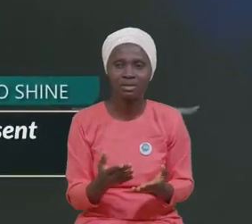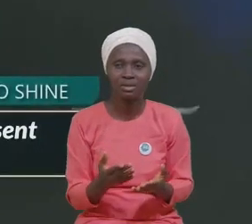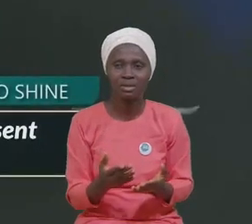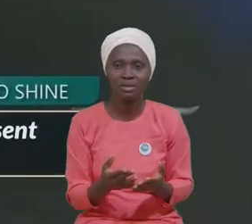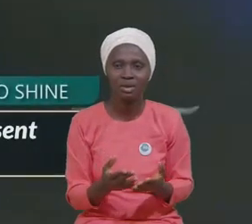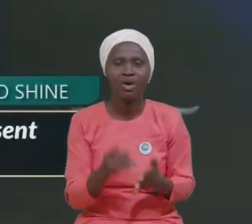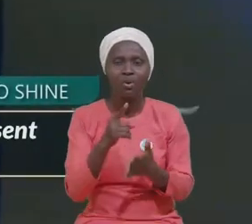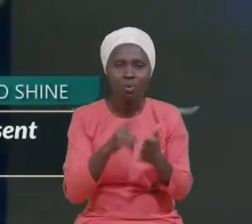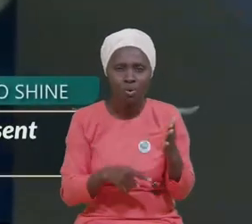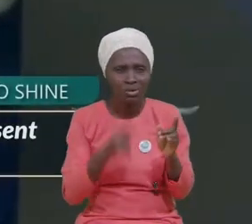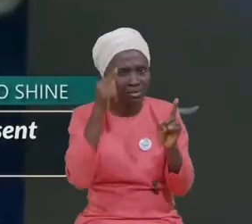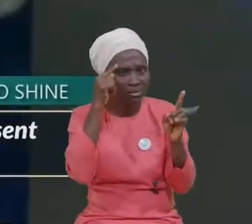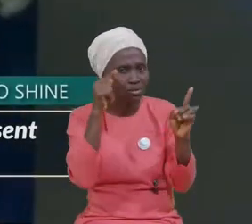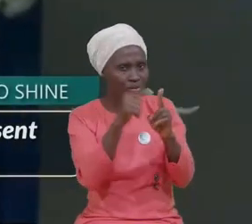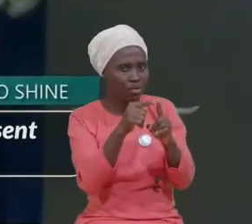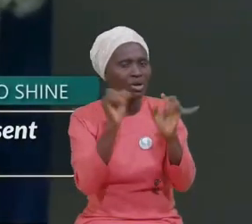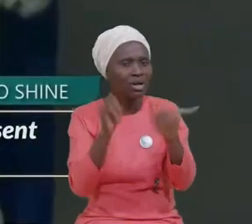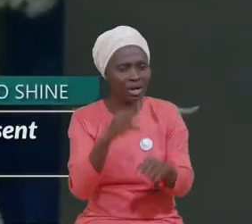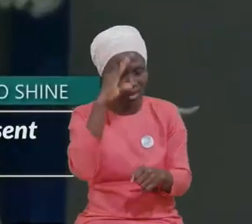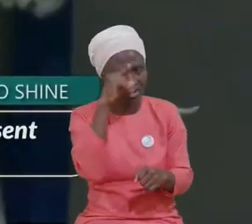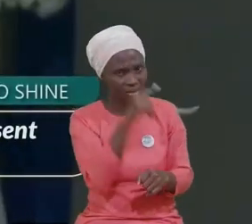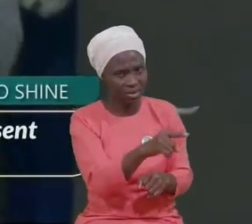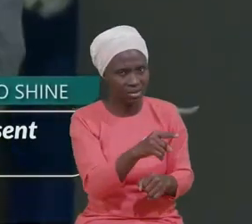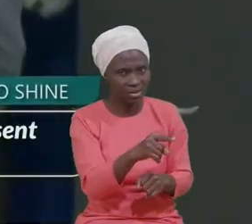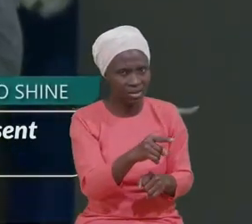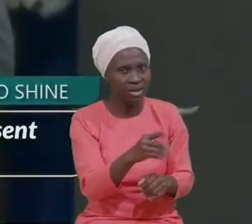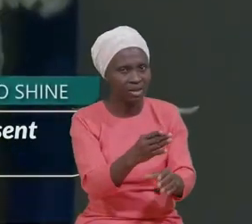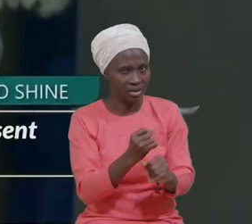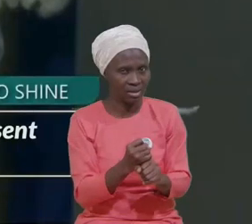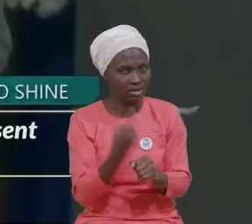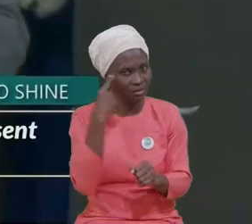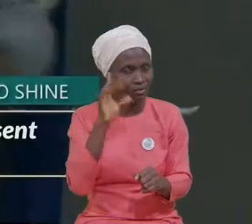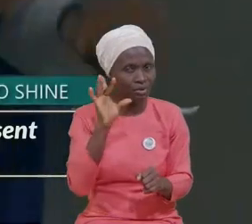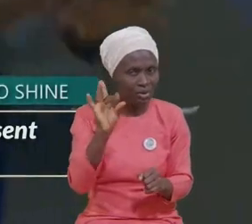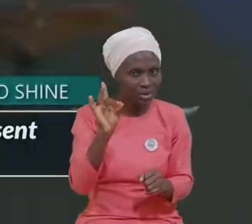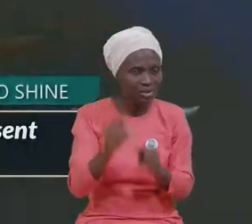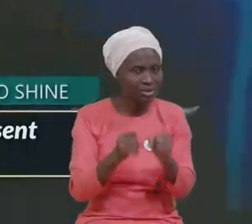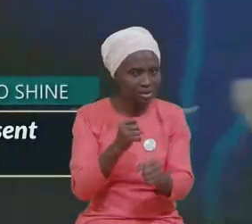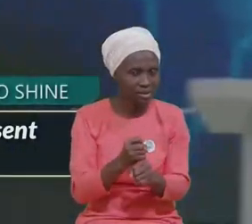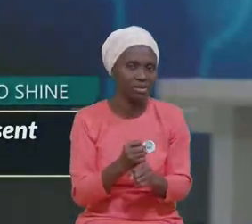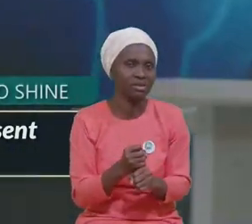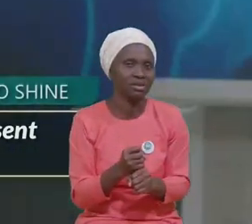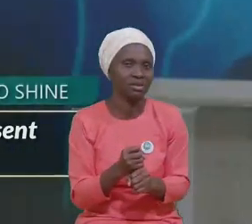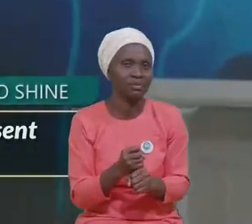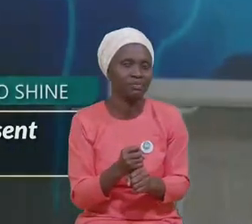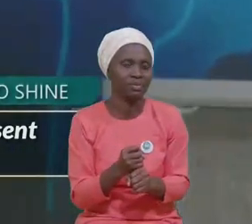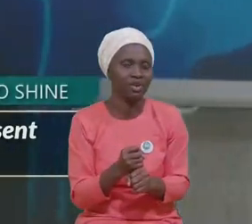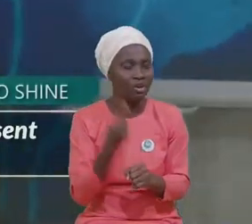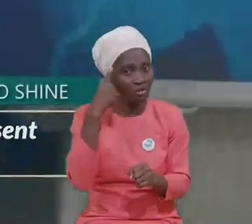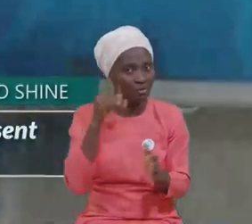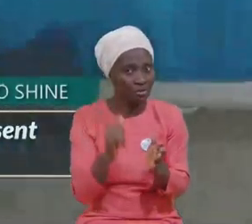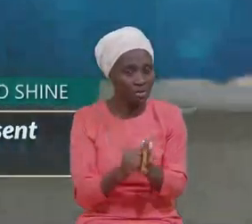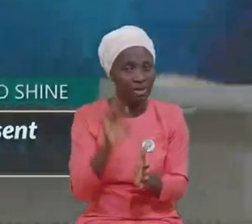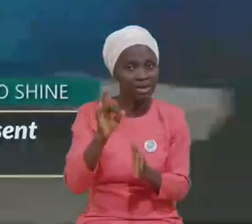Quel objectif peut-il poursuivre pendant 8 ans? Ça, c'est le défi. Et quelle